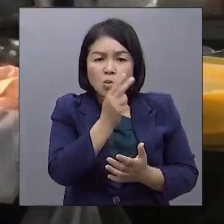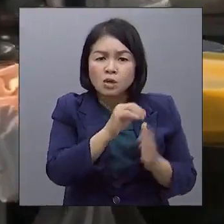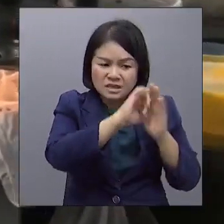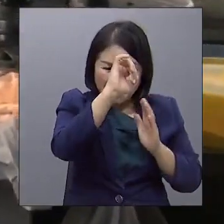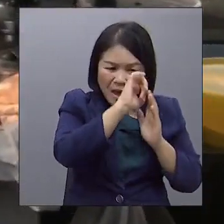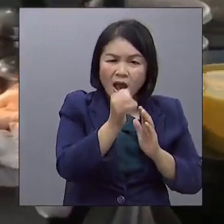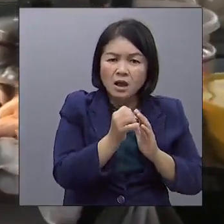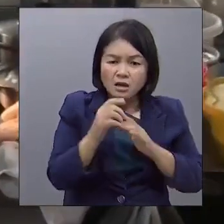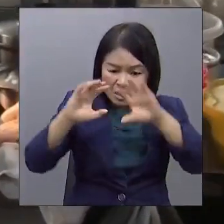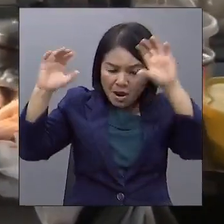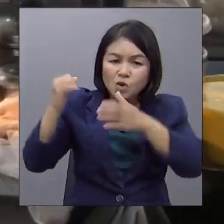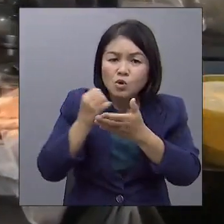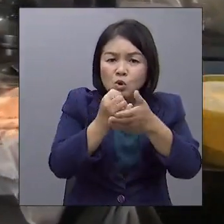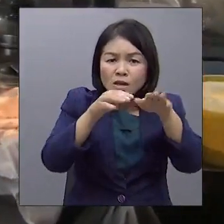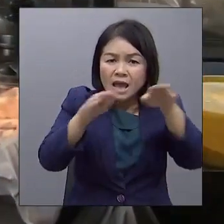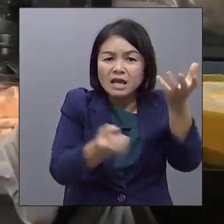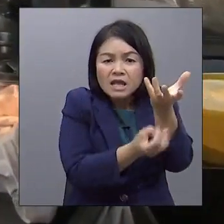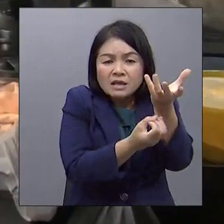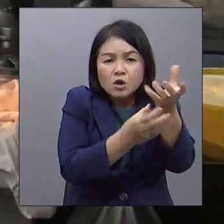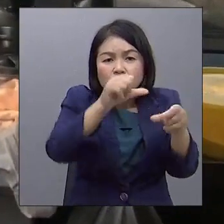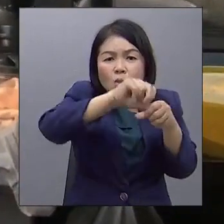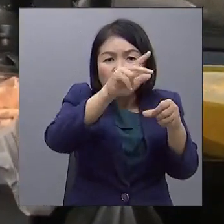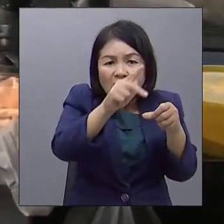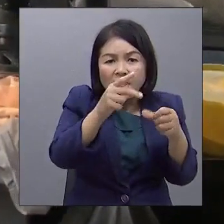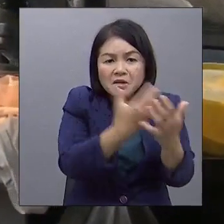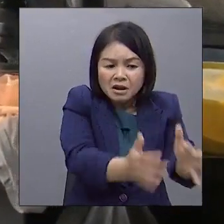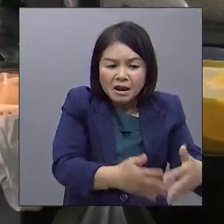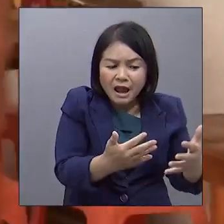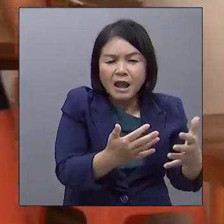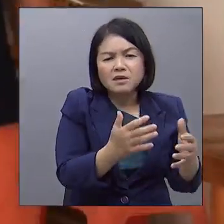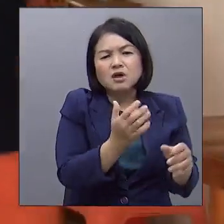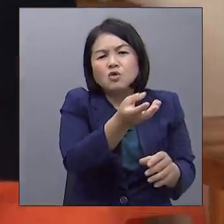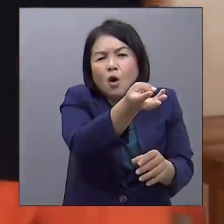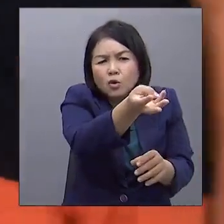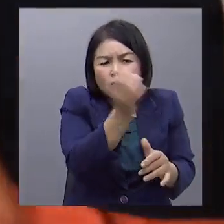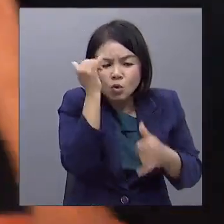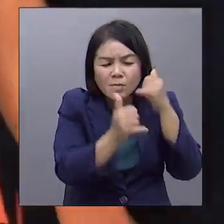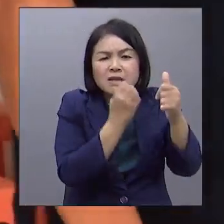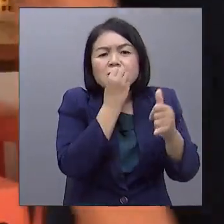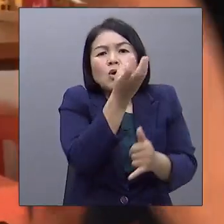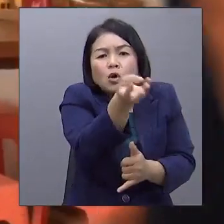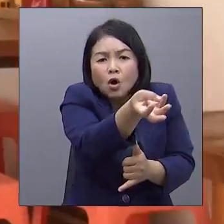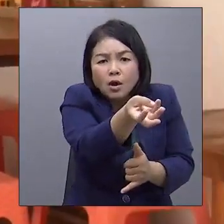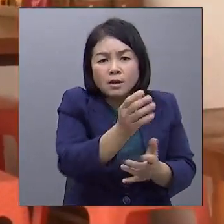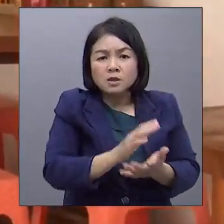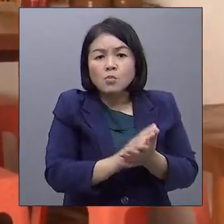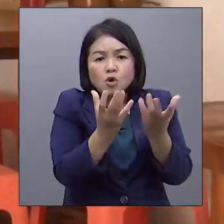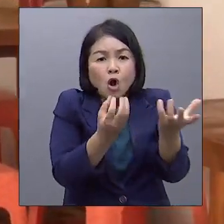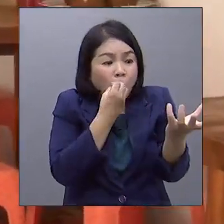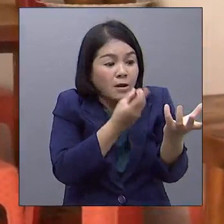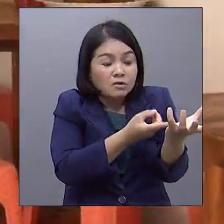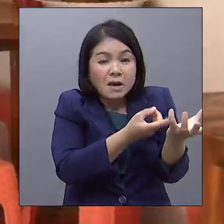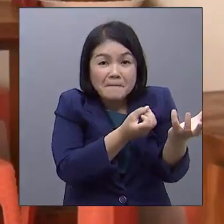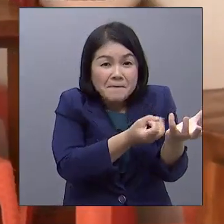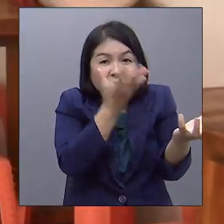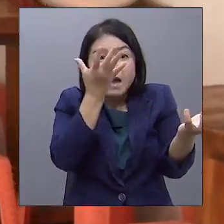งราคาแก๊สหุงต้มไปก่อนเพราะตอนนี้เศรษฐกิจมันก็ยังไม่ได้ดีสักเท่าไหร่นะคะลูกค้าก็น้อยถ้าปรับค่าอาหารขึ้น